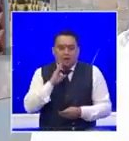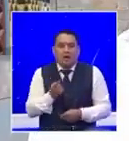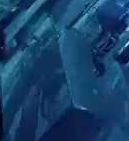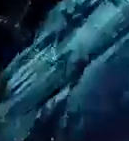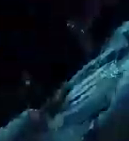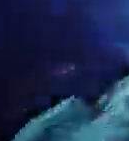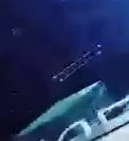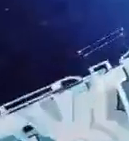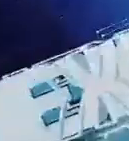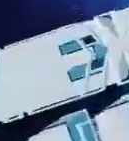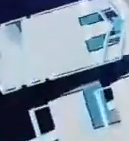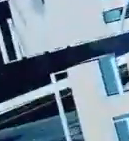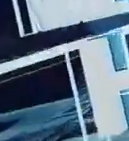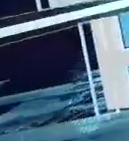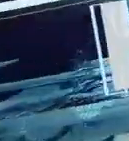одиночки.